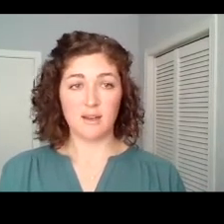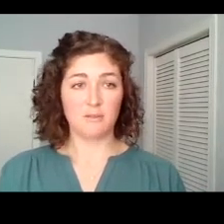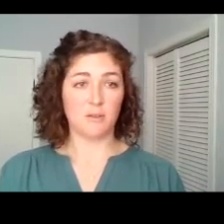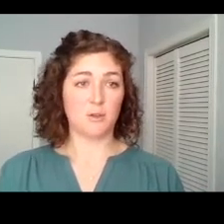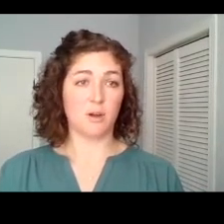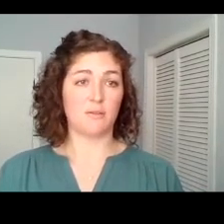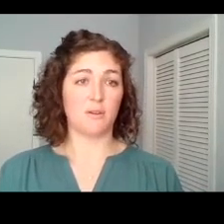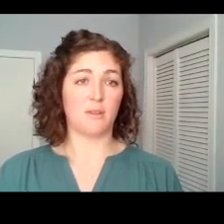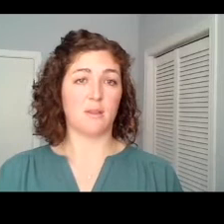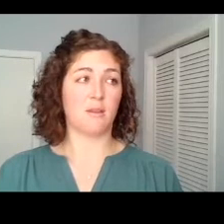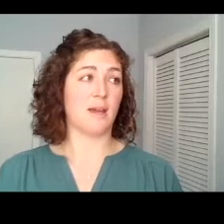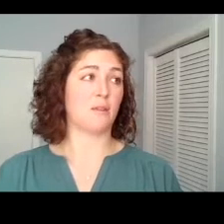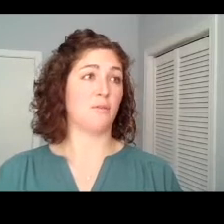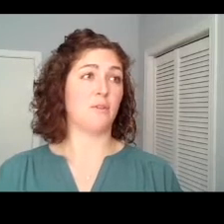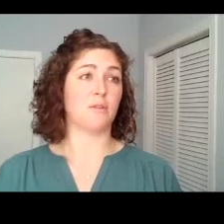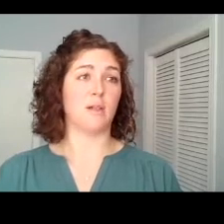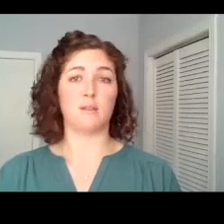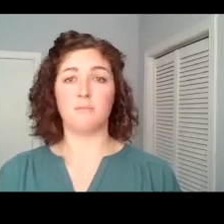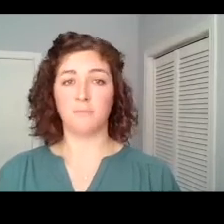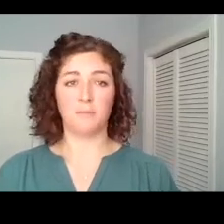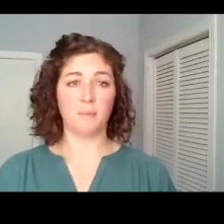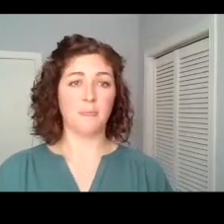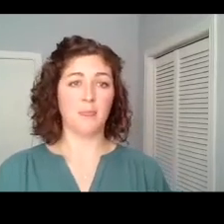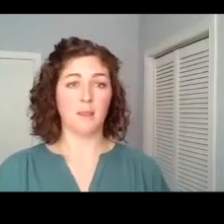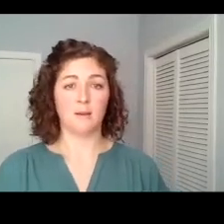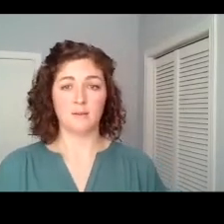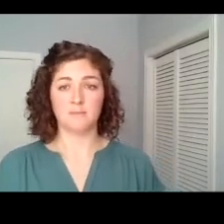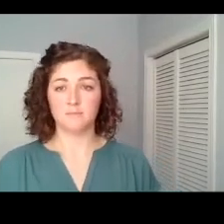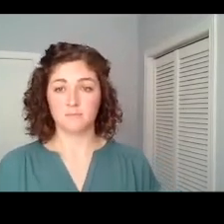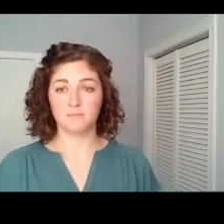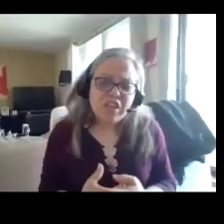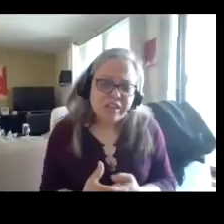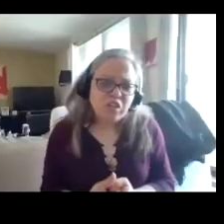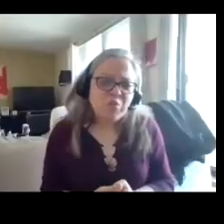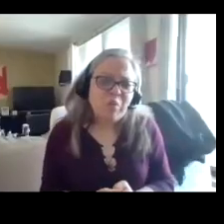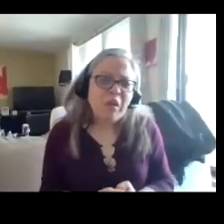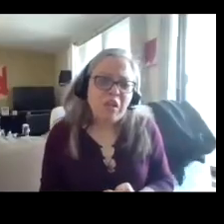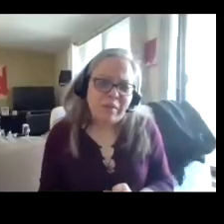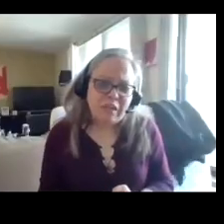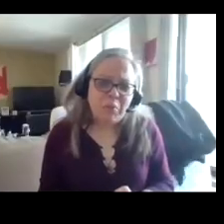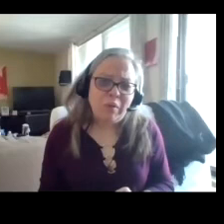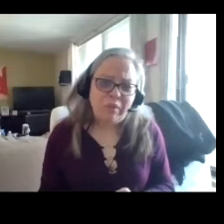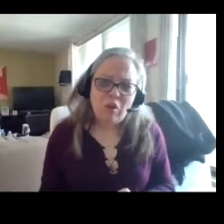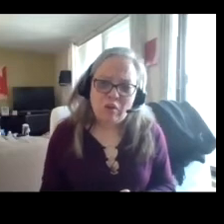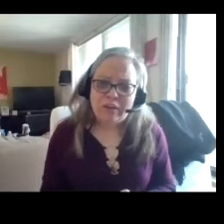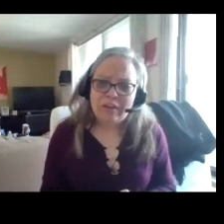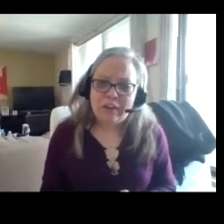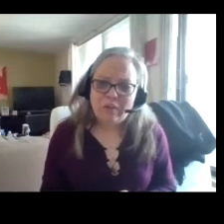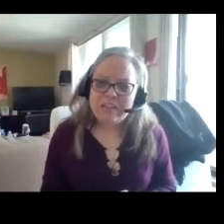Je vais maintenant passer la parole à ma collègue Christine pour les prochaines diapositives. Merci beaucoup,